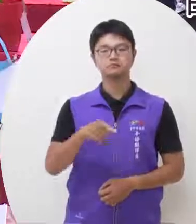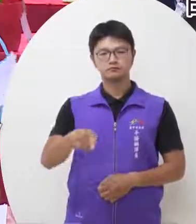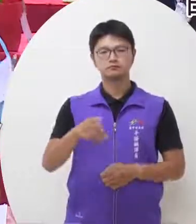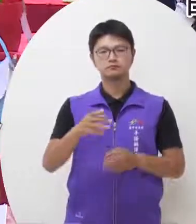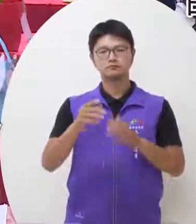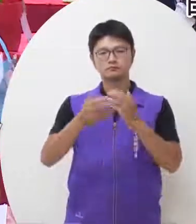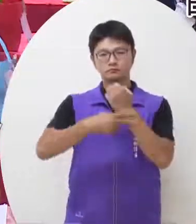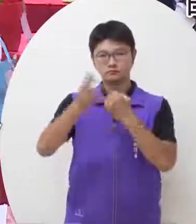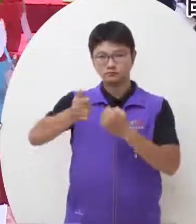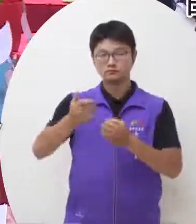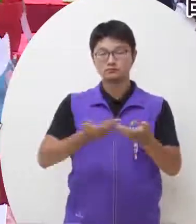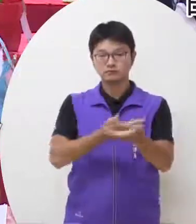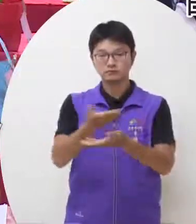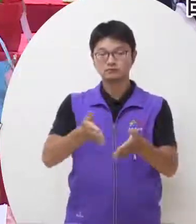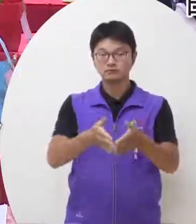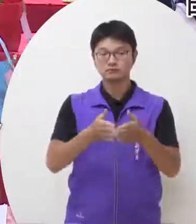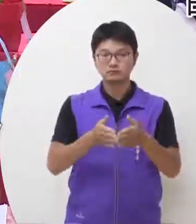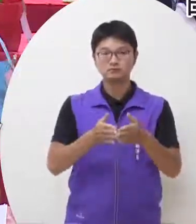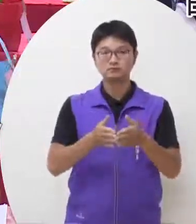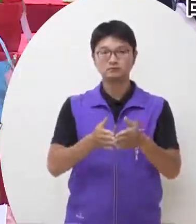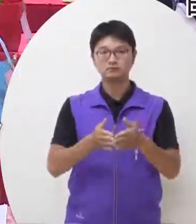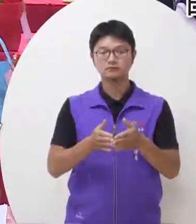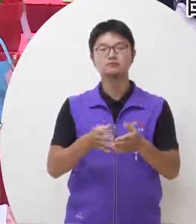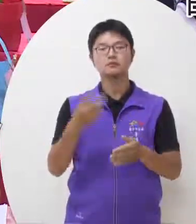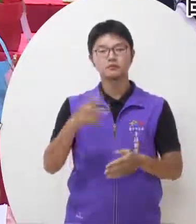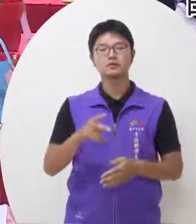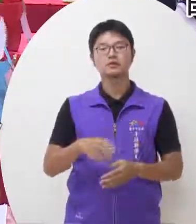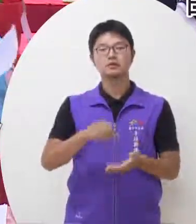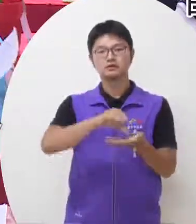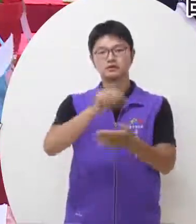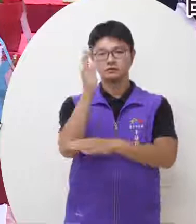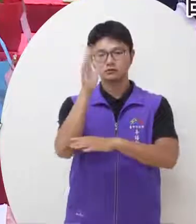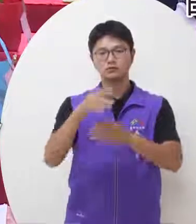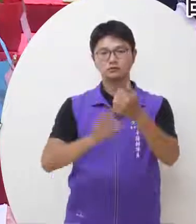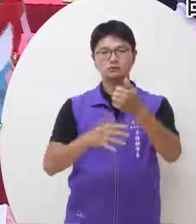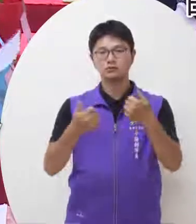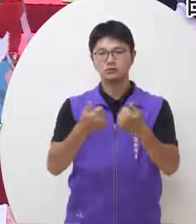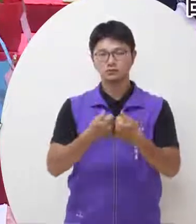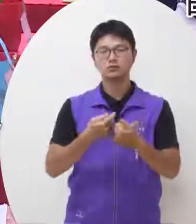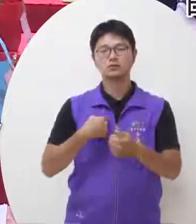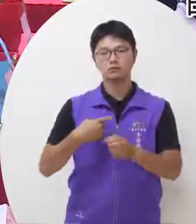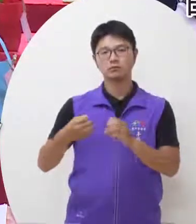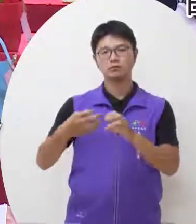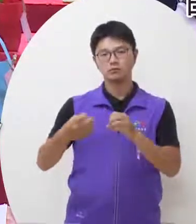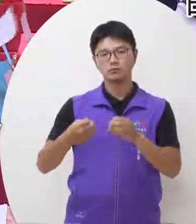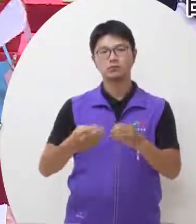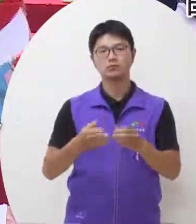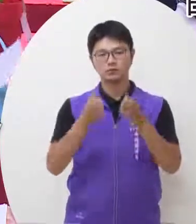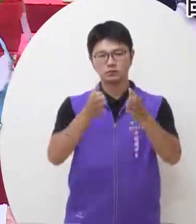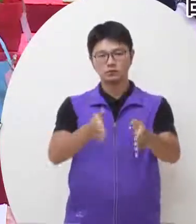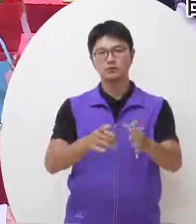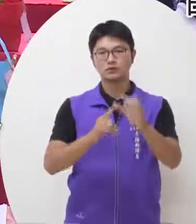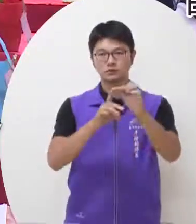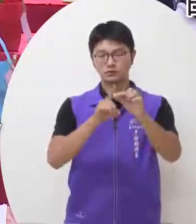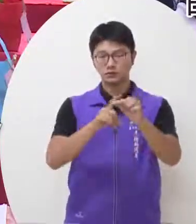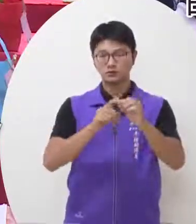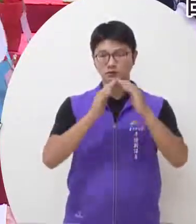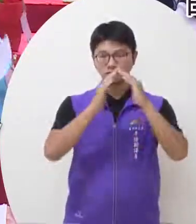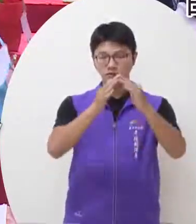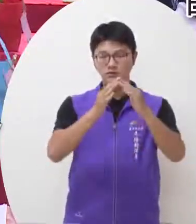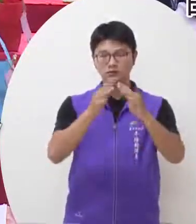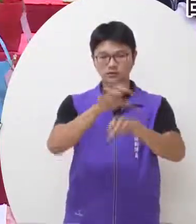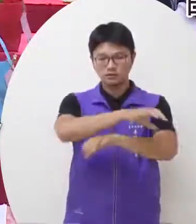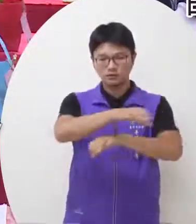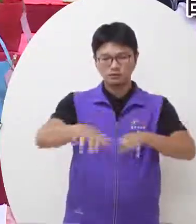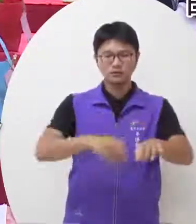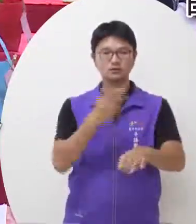我们现在也透过景观植栽委员会那我们中间来协调对台中市景观最好的方式，那这个先